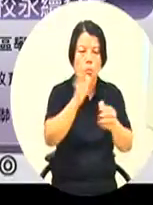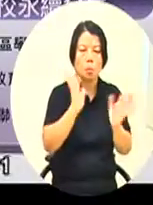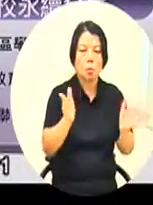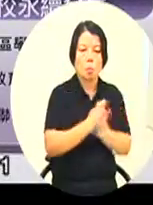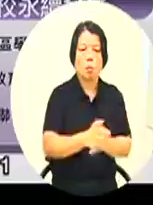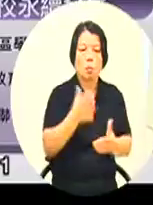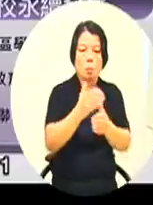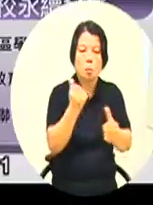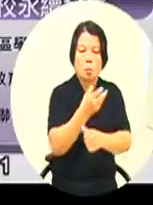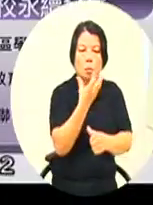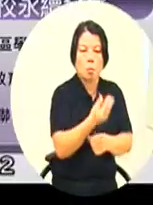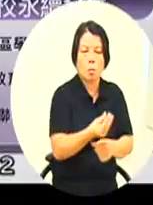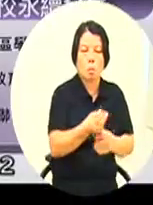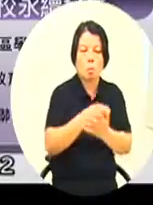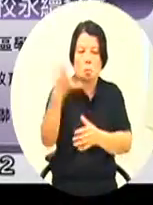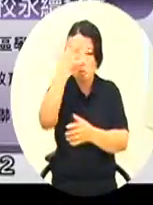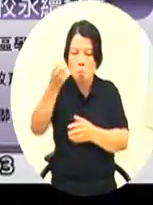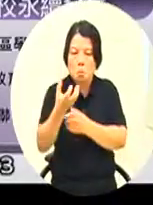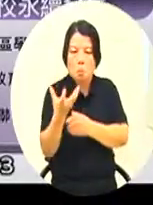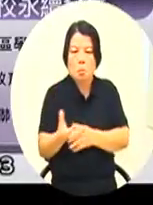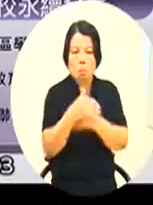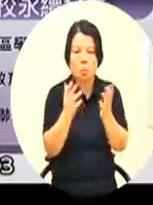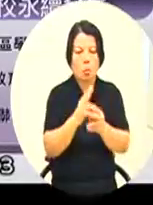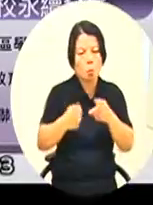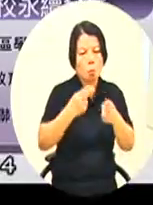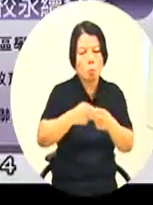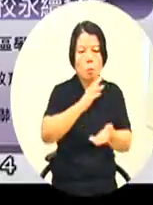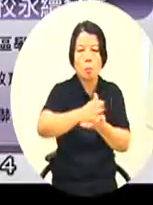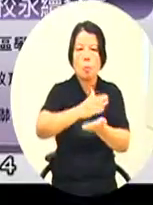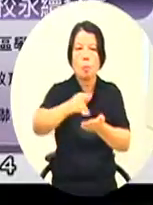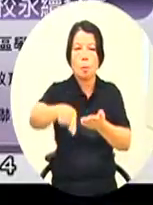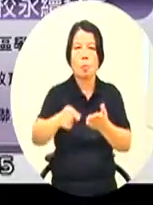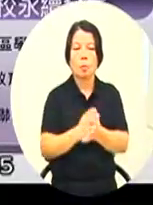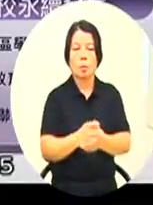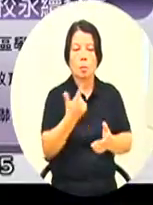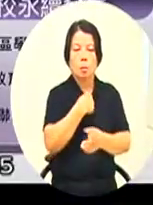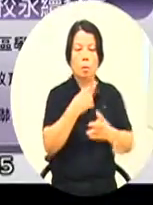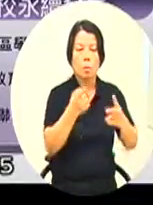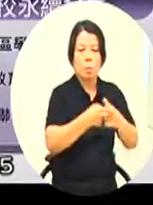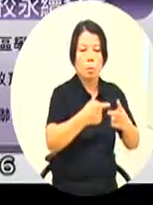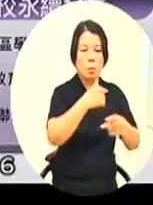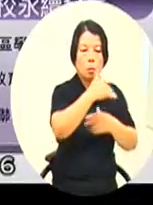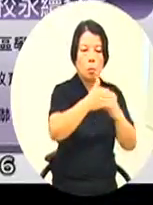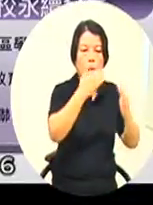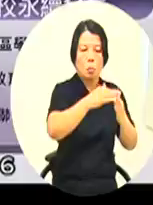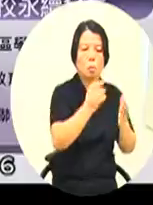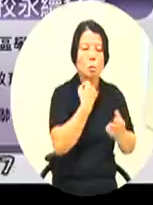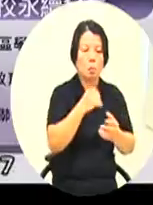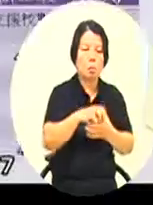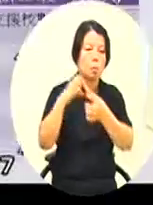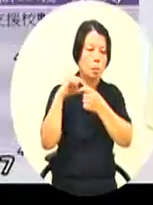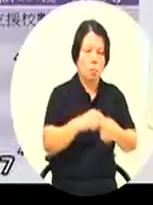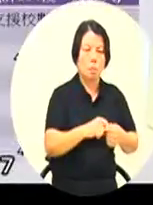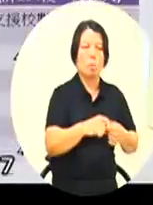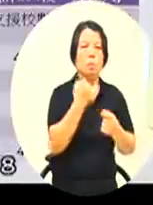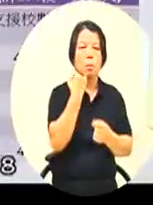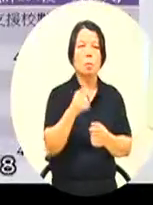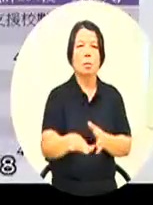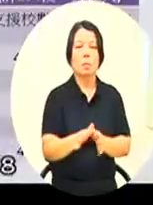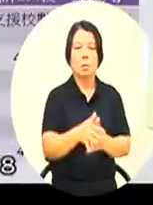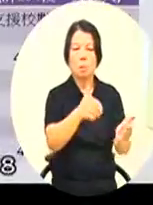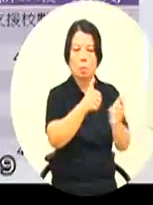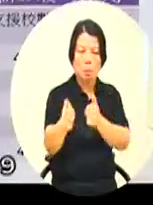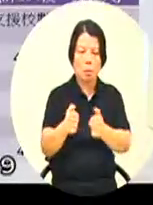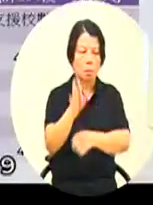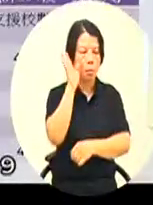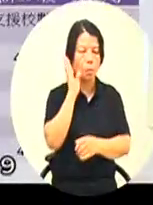龄化之下的一个教育生态，我们要怎么处理，同时让我们的小校能够永续发展。以上报告，多谢各位的